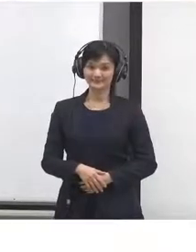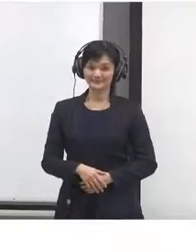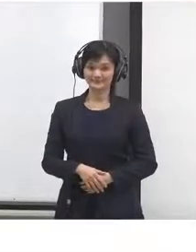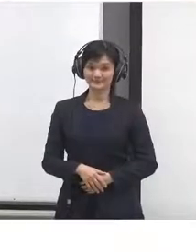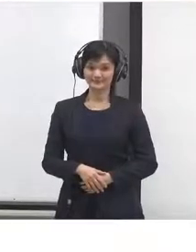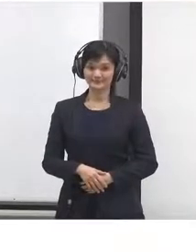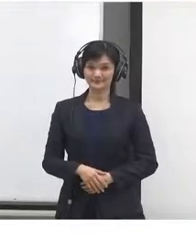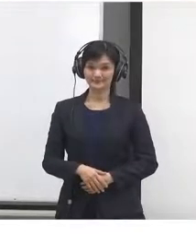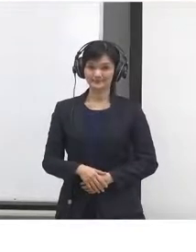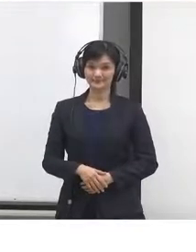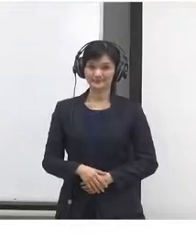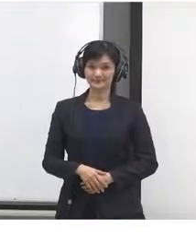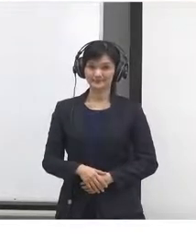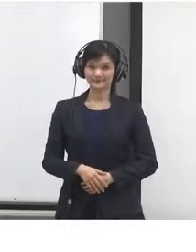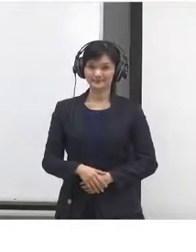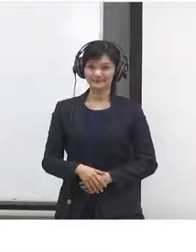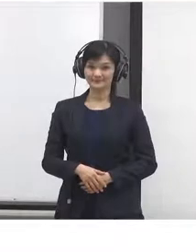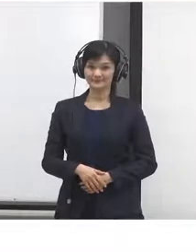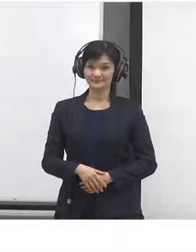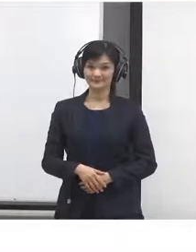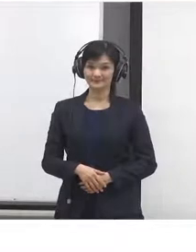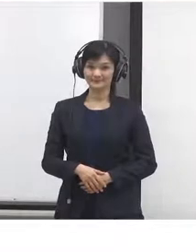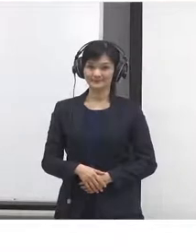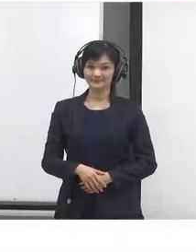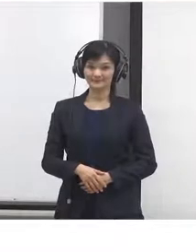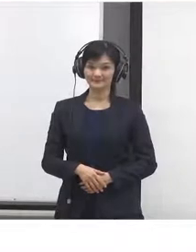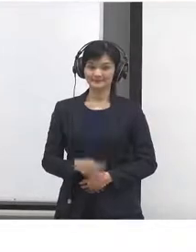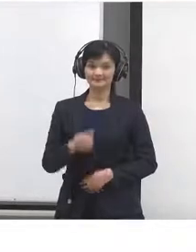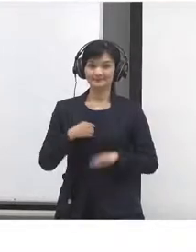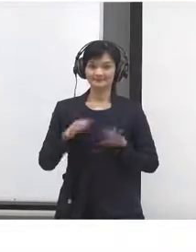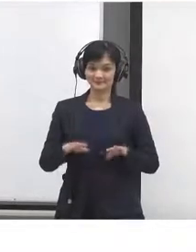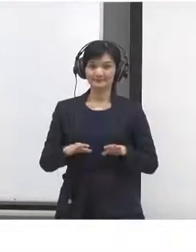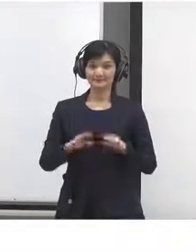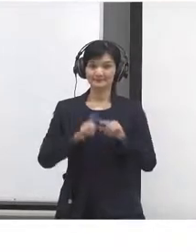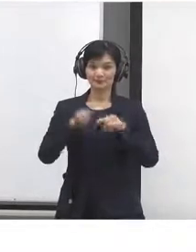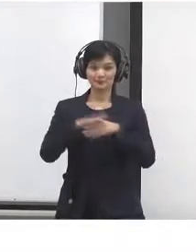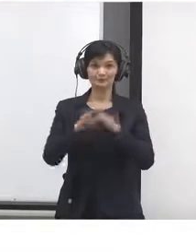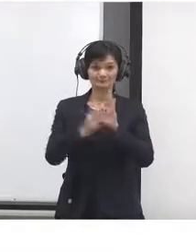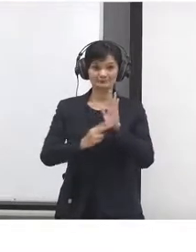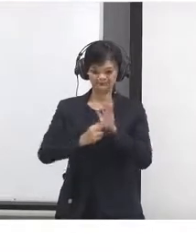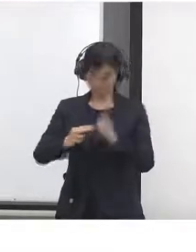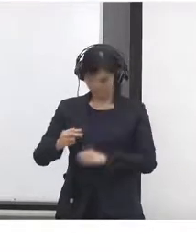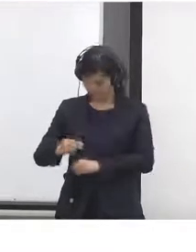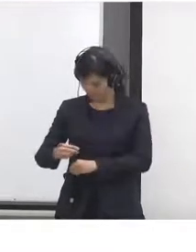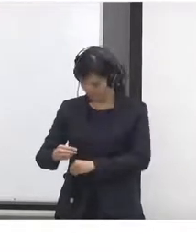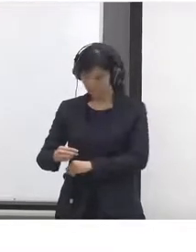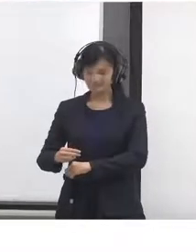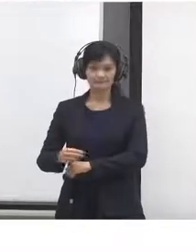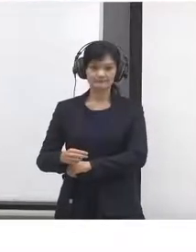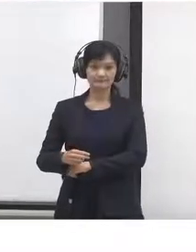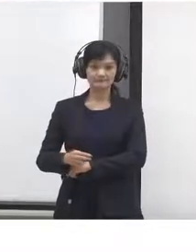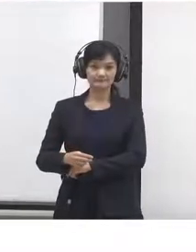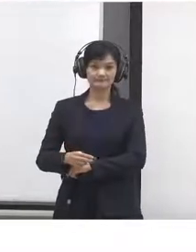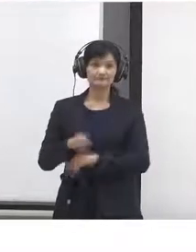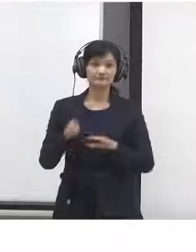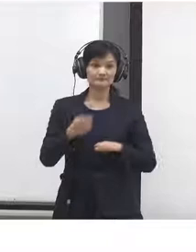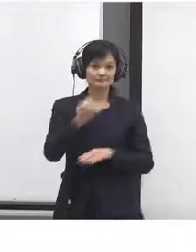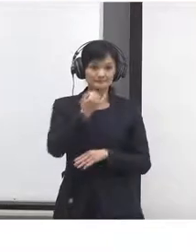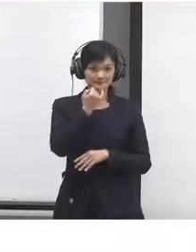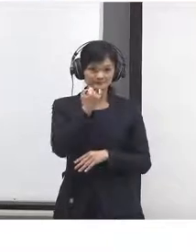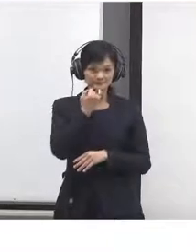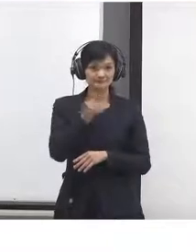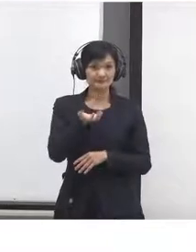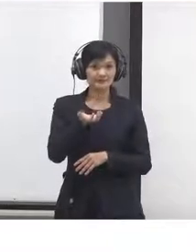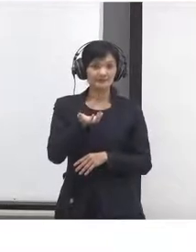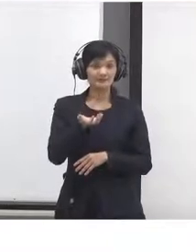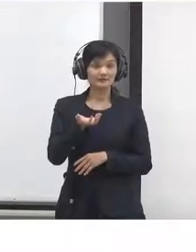sorry, I have to explain in Chinese. 所以各位就是我们可以上 slide 问问题，也可以举手问问题。然后就像刚